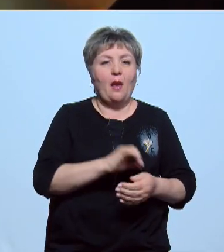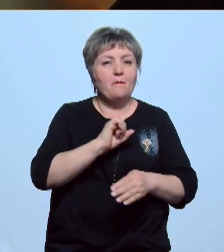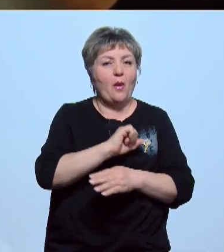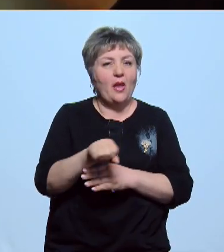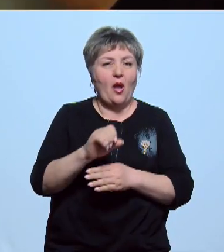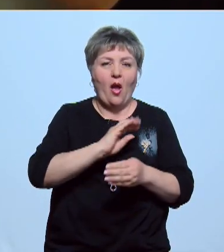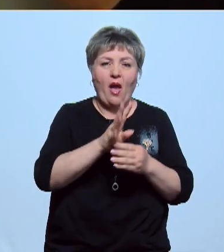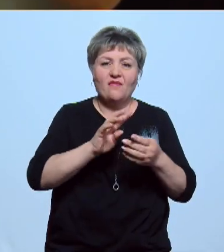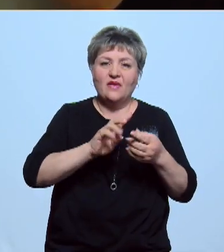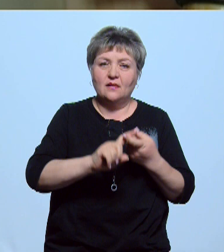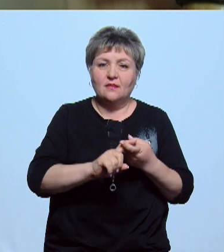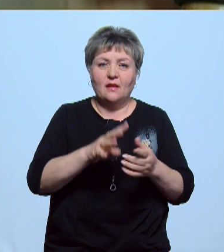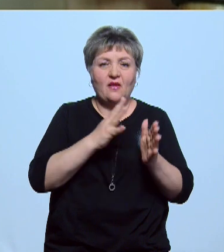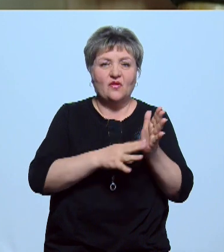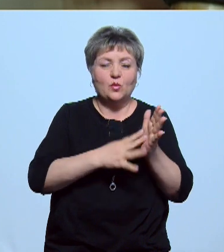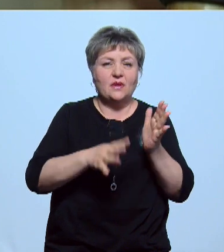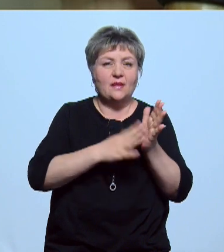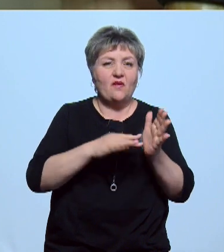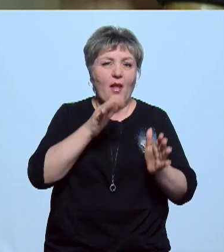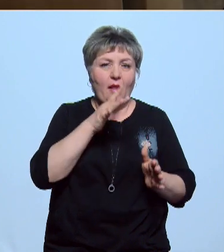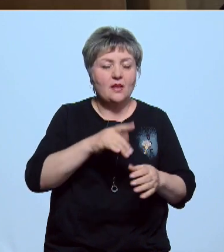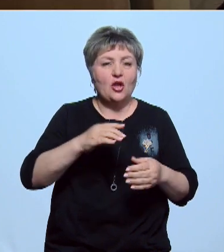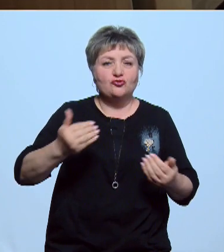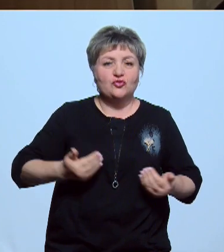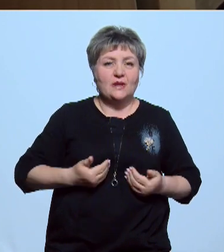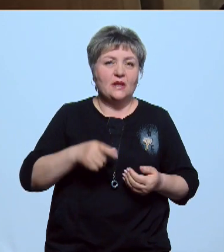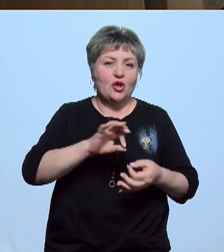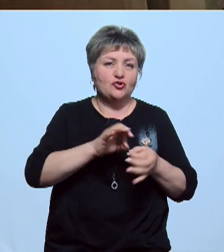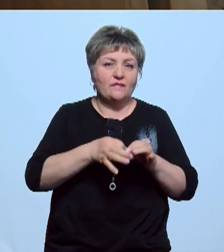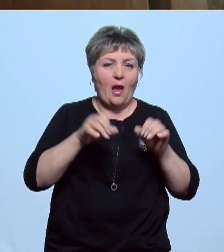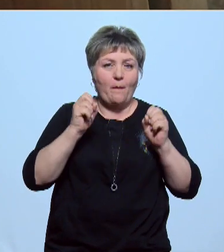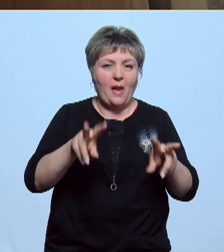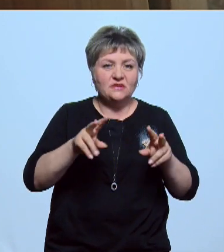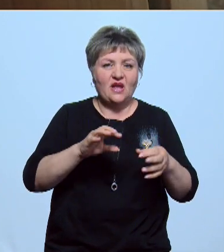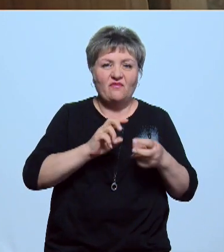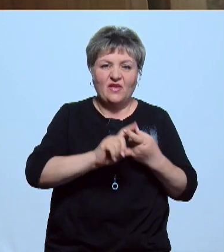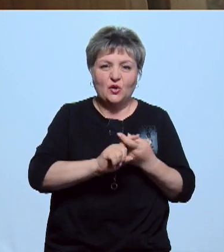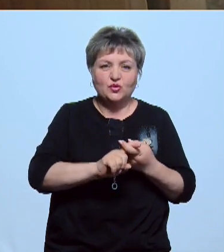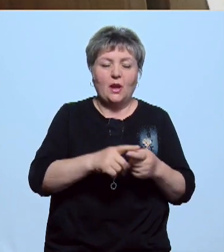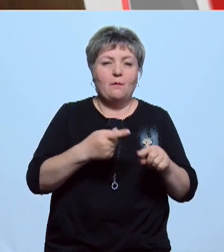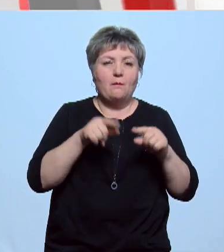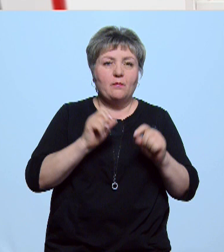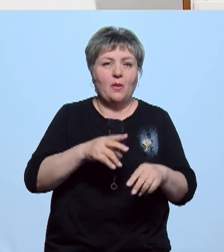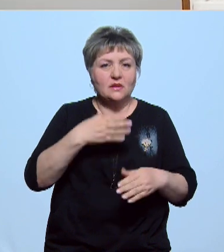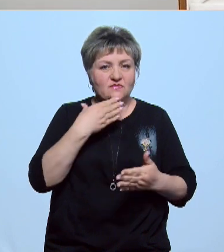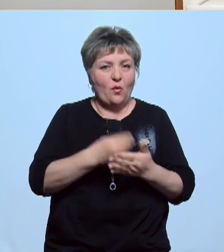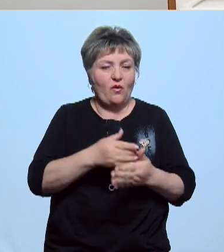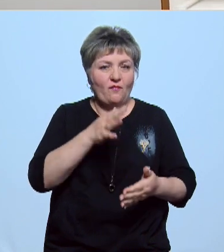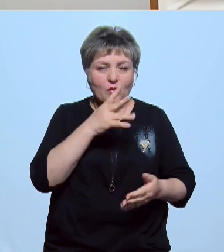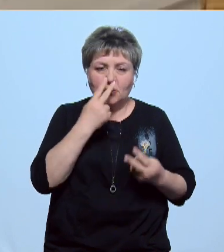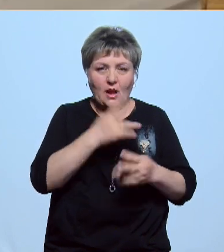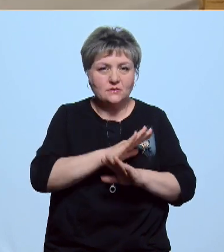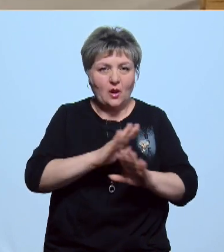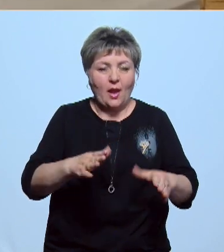Победить ковид в 99 лет. Жительница Ижевска смогла излечиться от опасного вируса, несмотря на преклонный возраст.